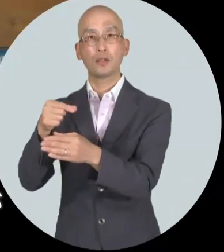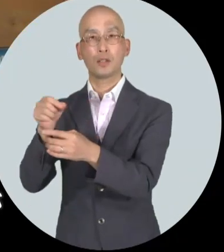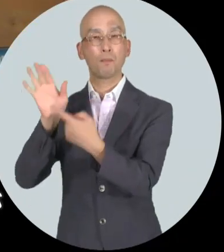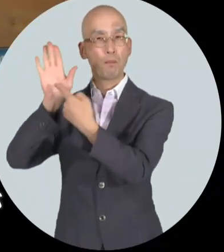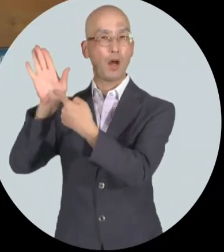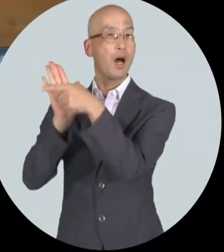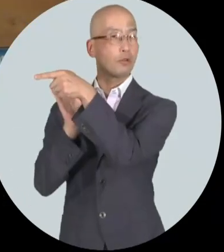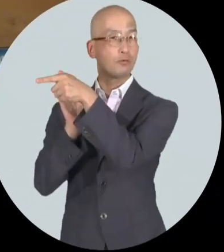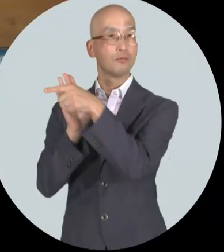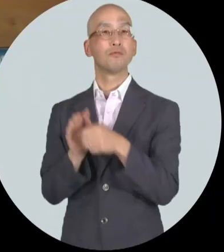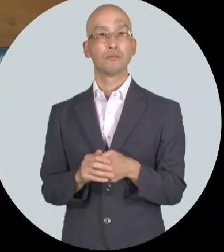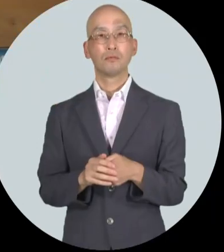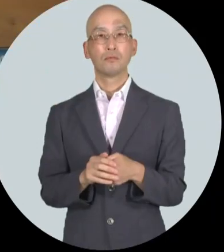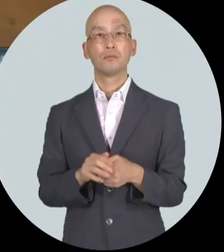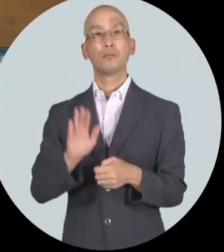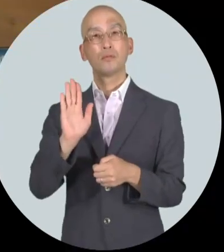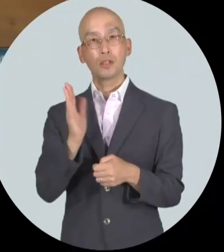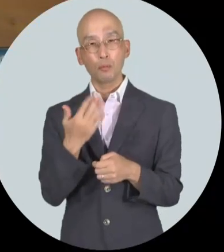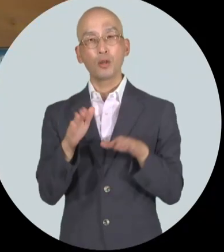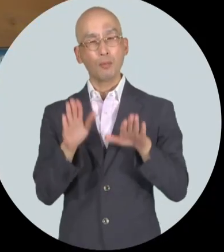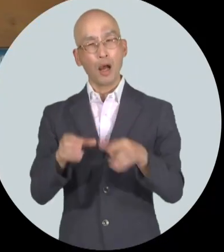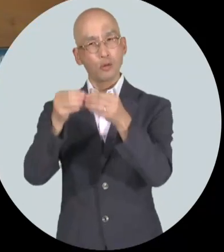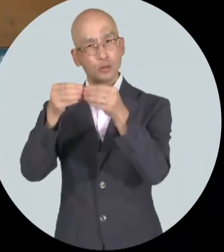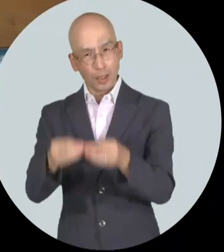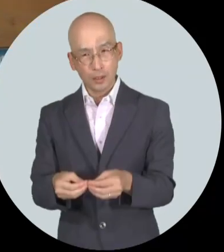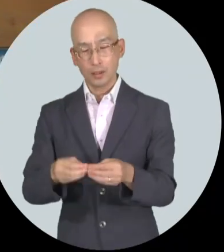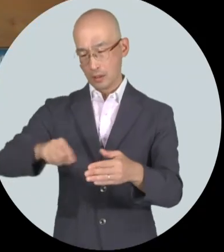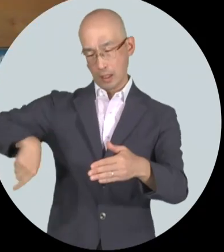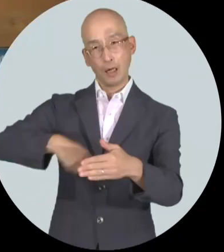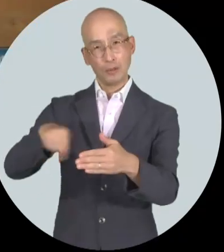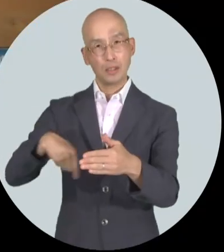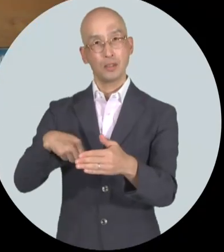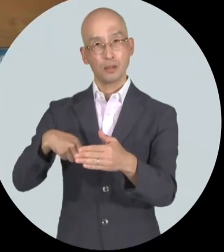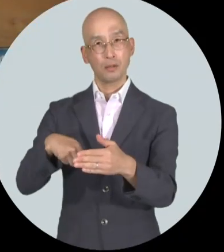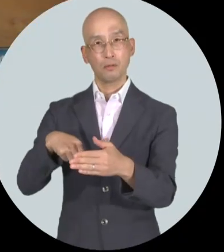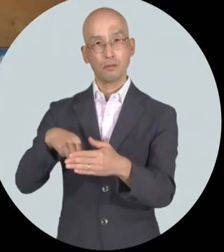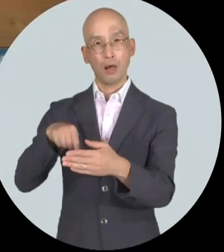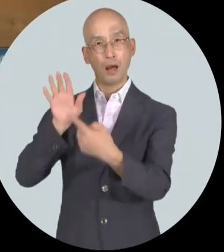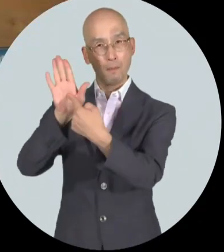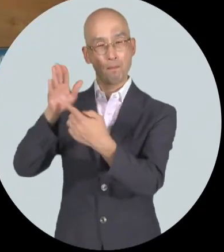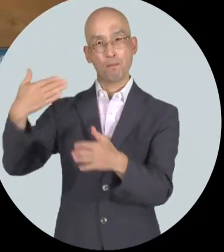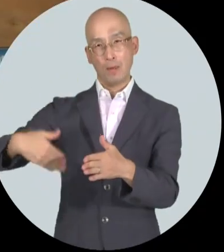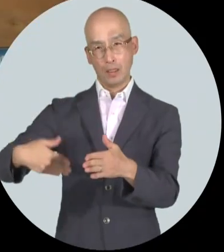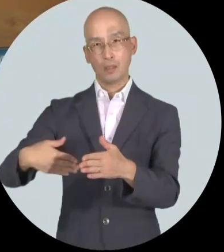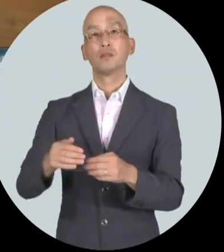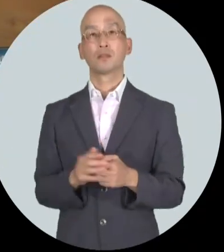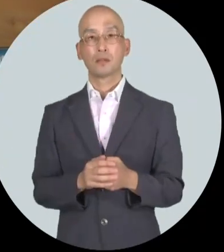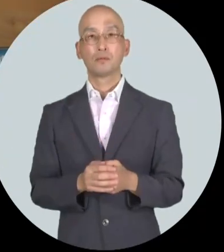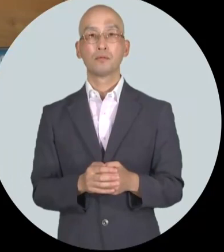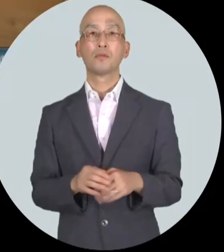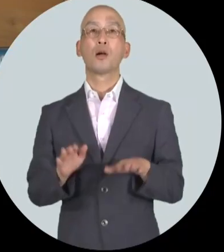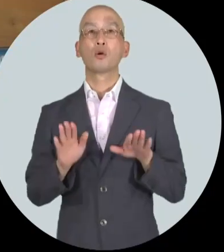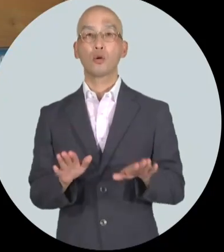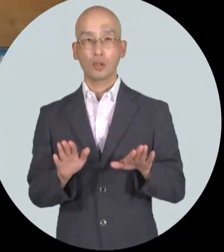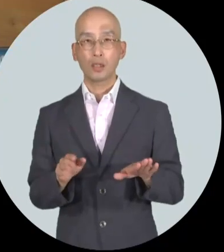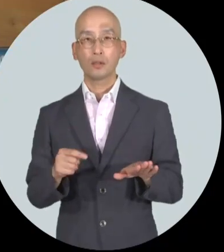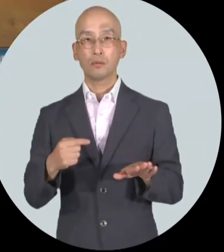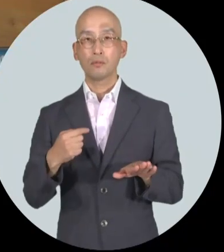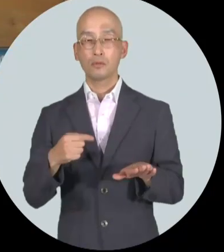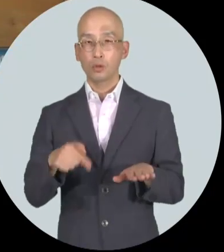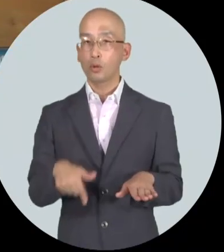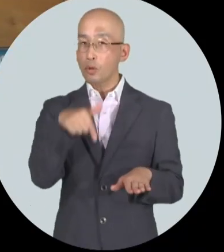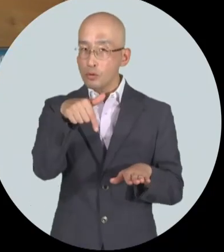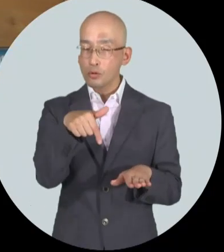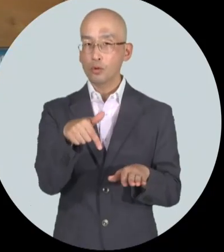明されておられますが、まだ現時点では具体的な取り扱いについて示されてないということで、今回の補正予